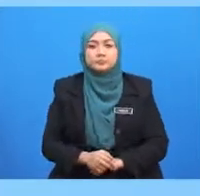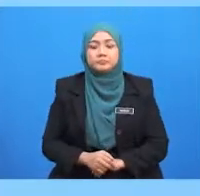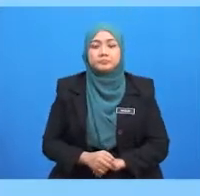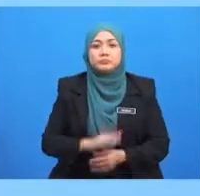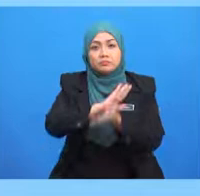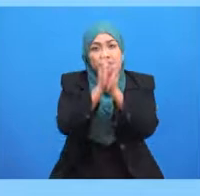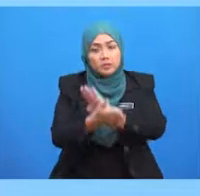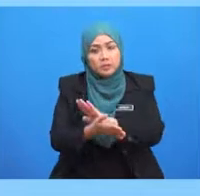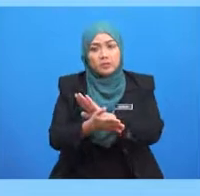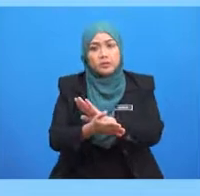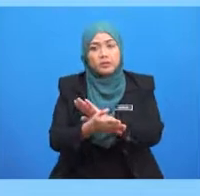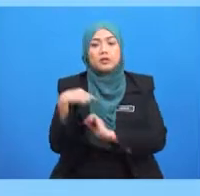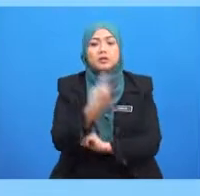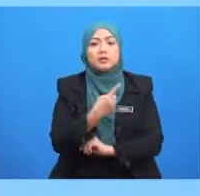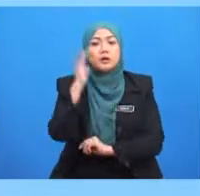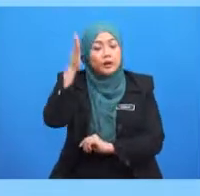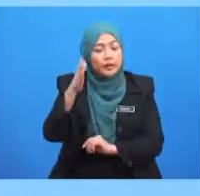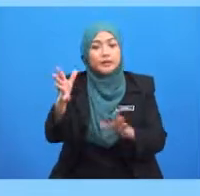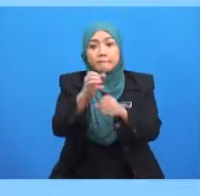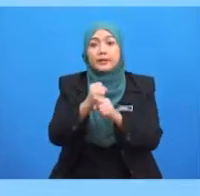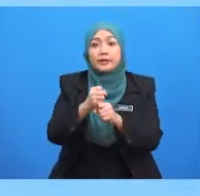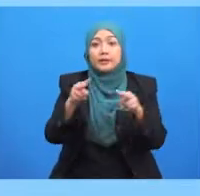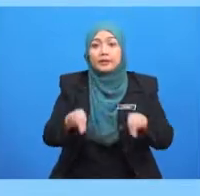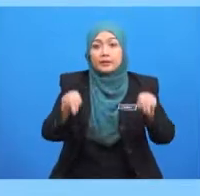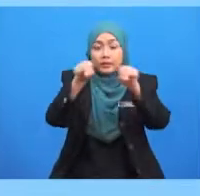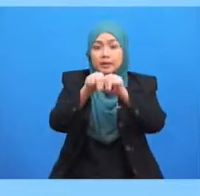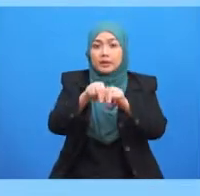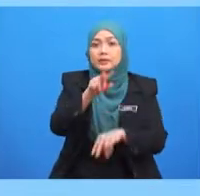make kita akan dapat nilai